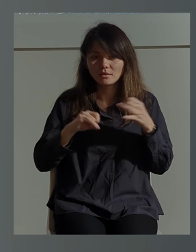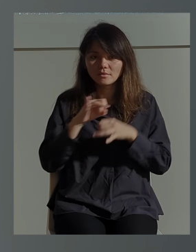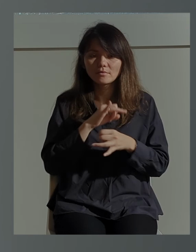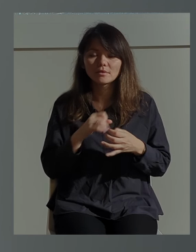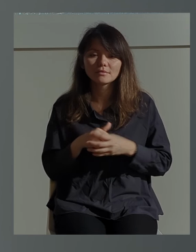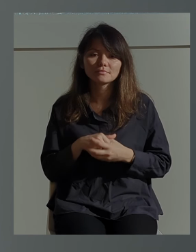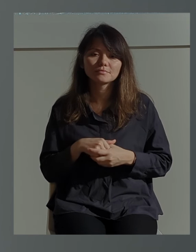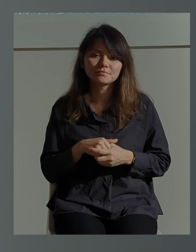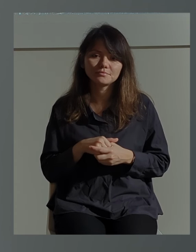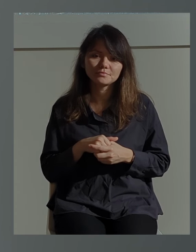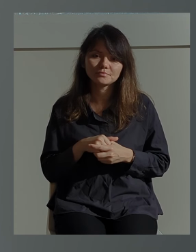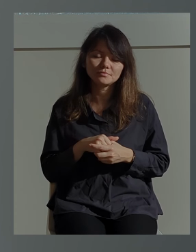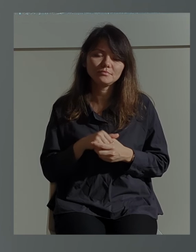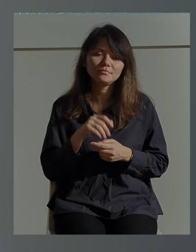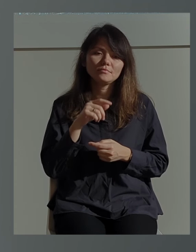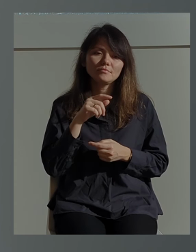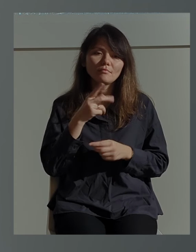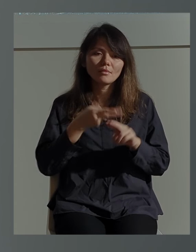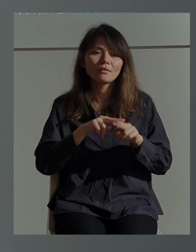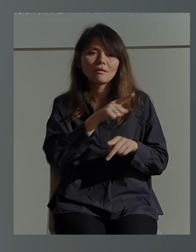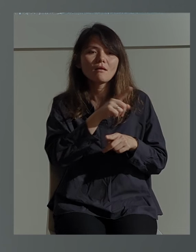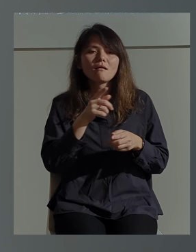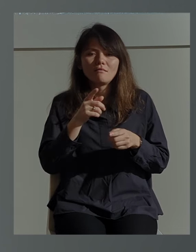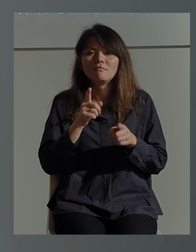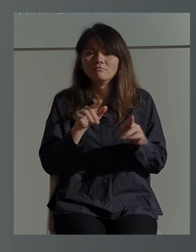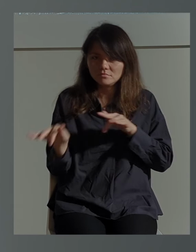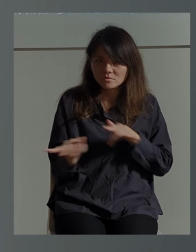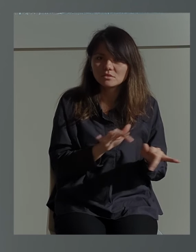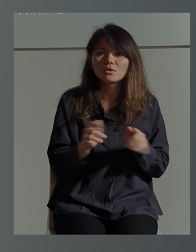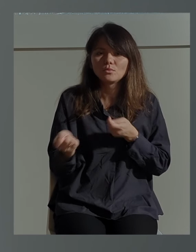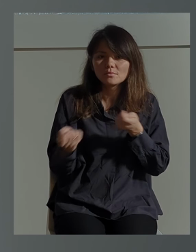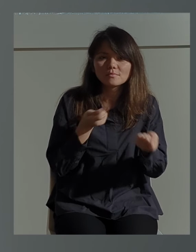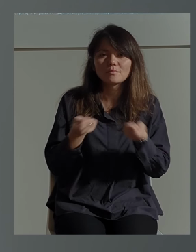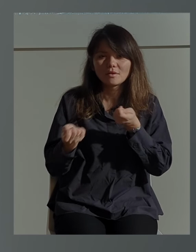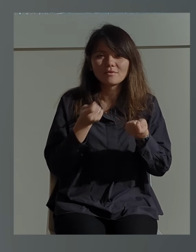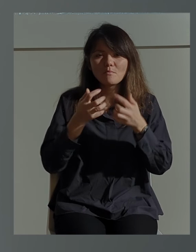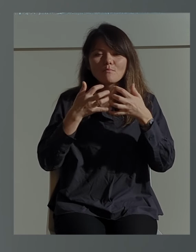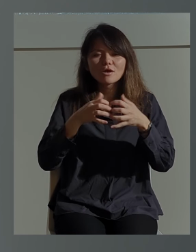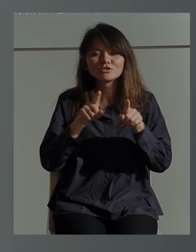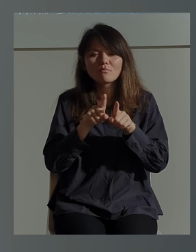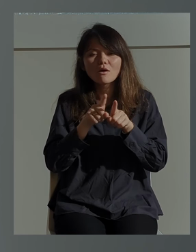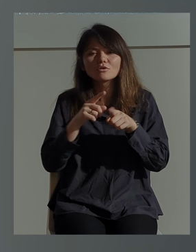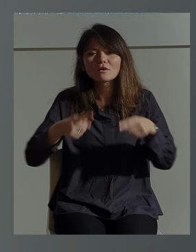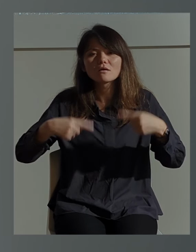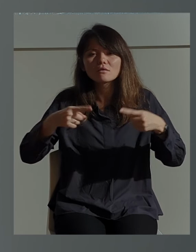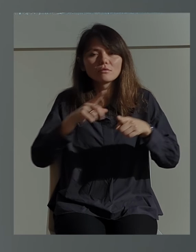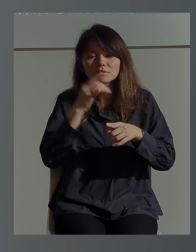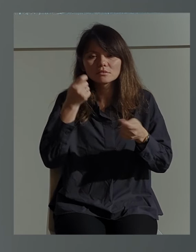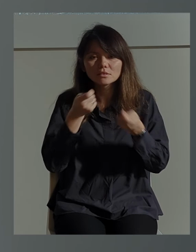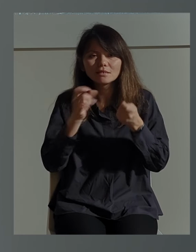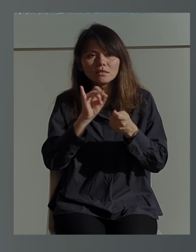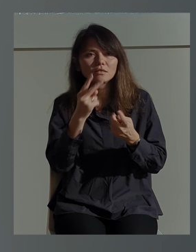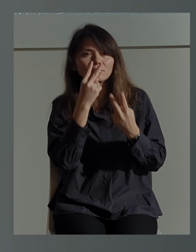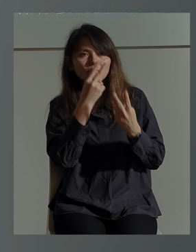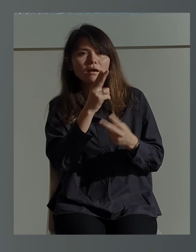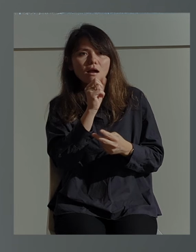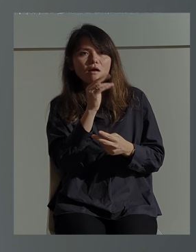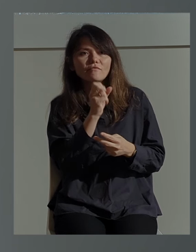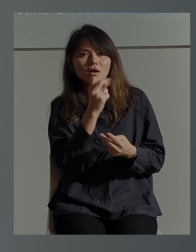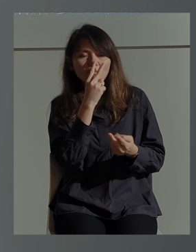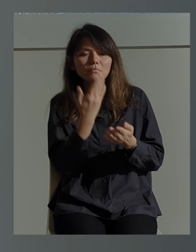вот колса крутятся этой машинерии напоминая вот этот странный механизм который представляет нам кавка